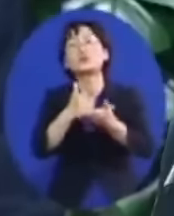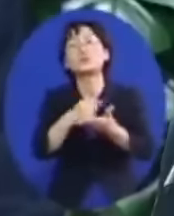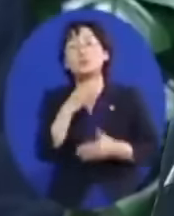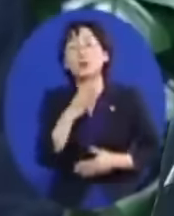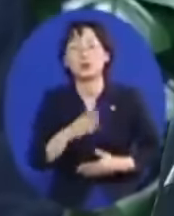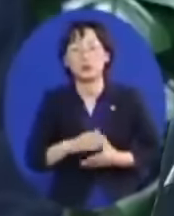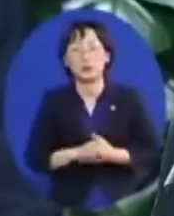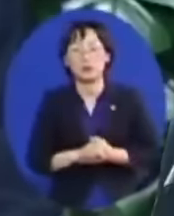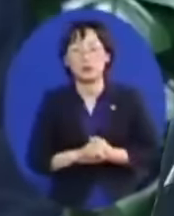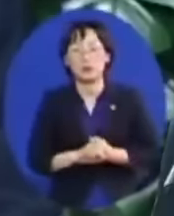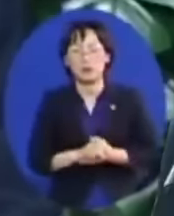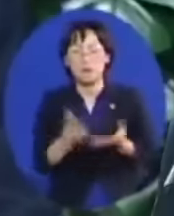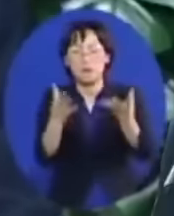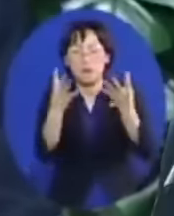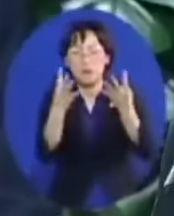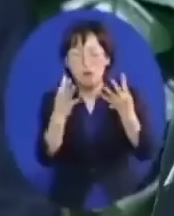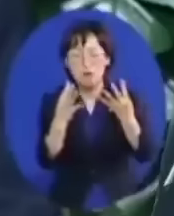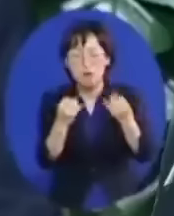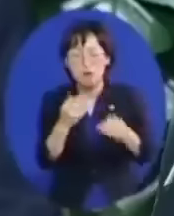나와요. 얼마나